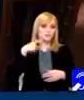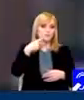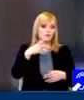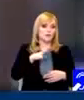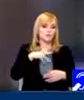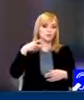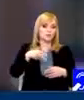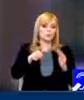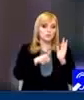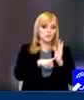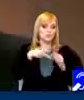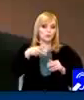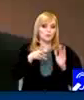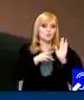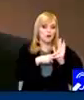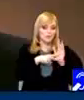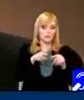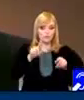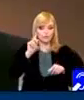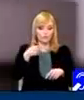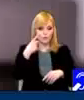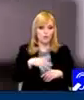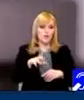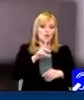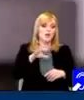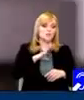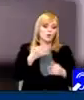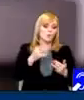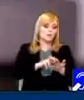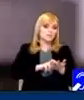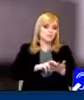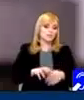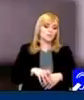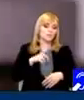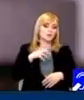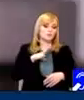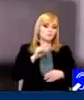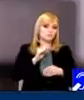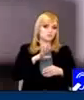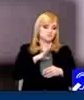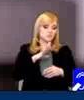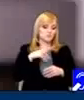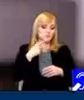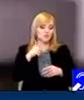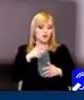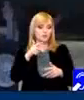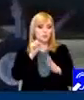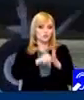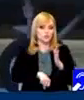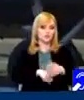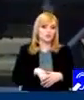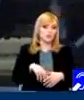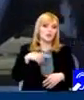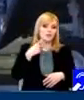ea a fost în 2006 și 2007, și despre amenințările directe pe care le-a primit în 2011, despre care s-a ferit să spună că ar fi